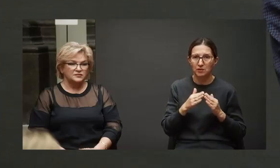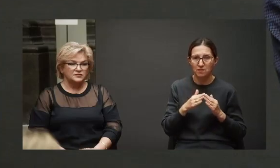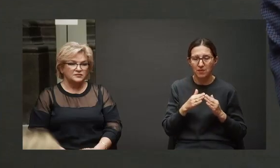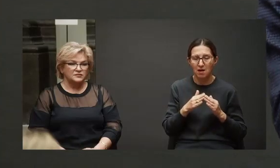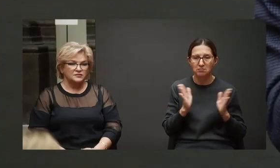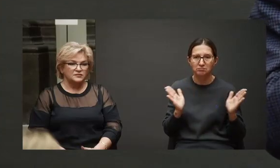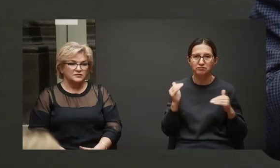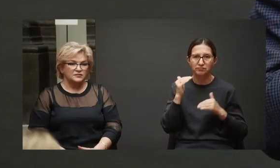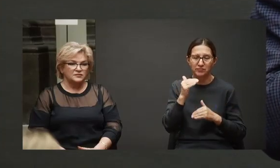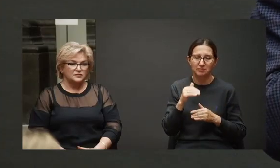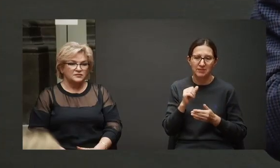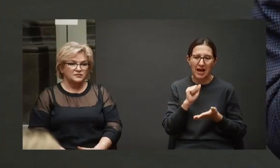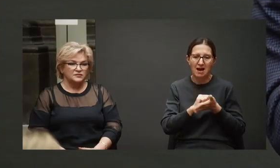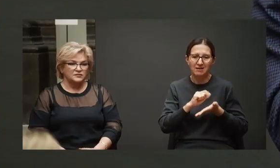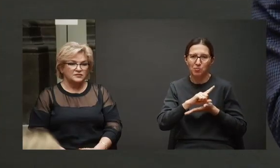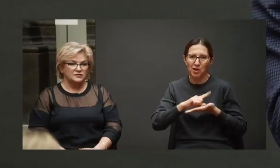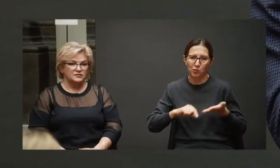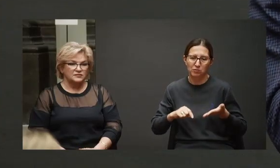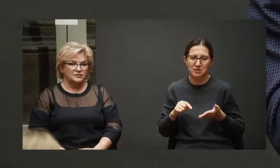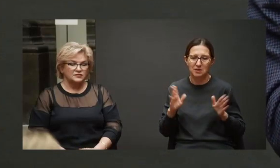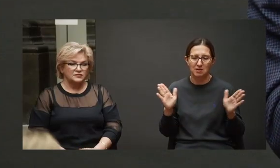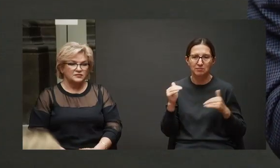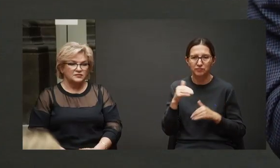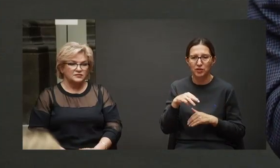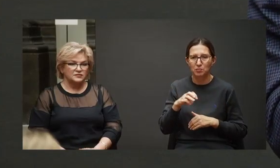сосновом лесу.